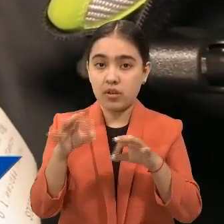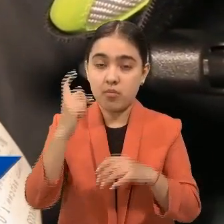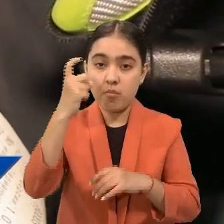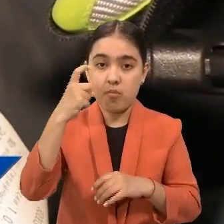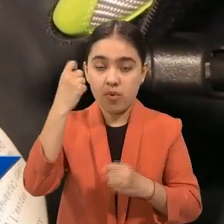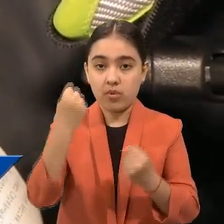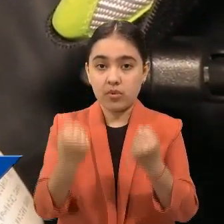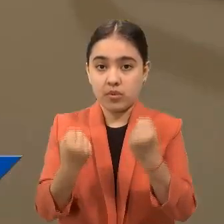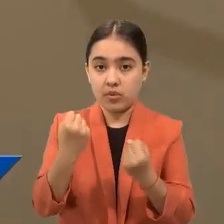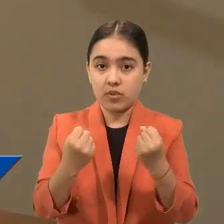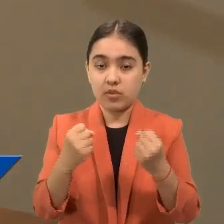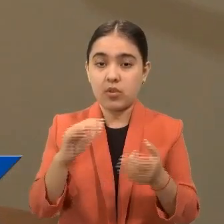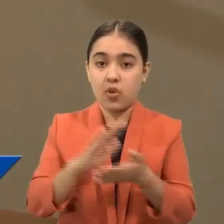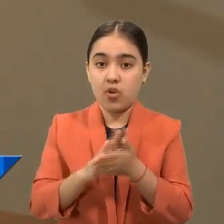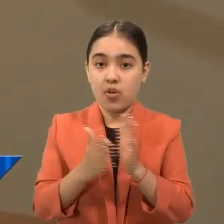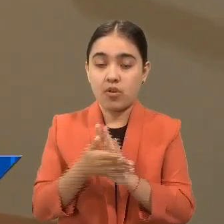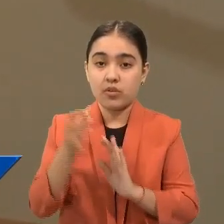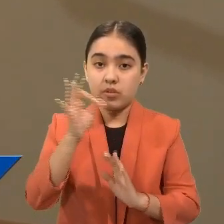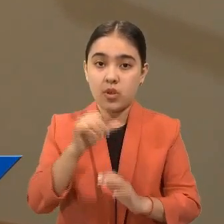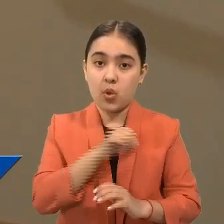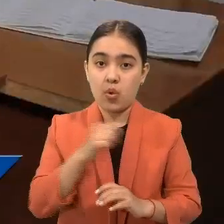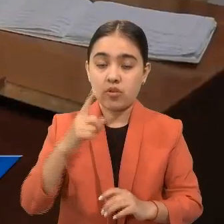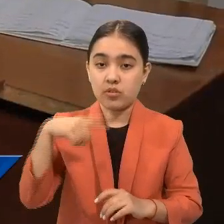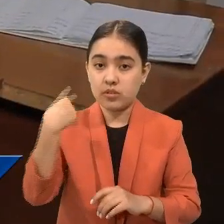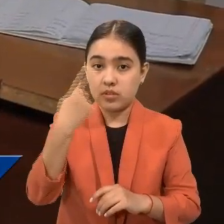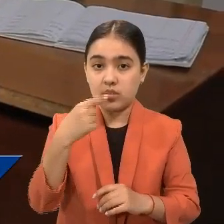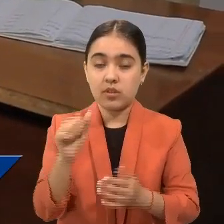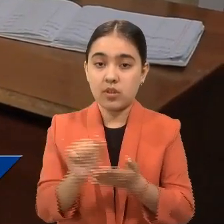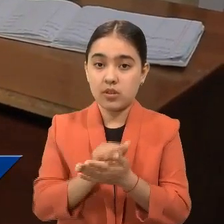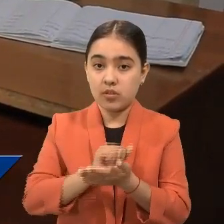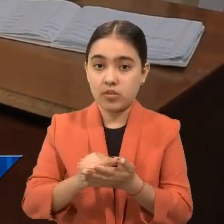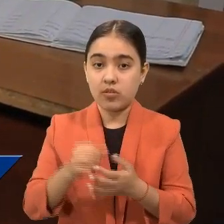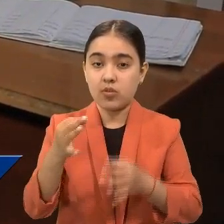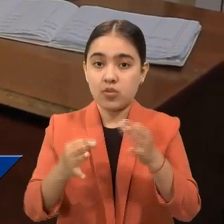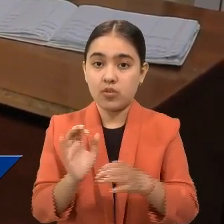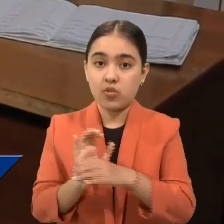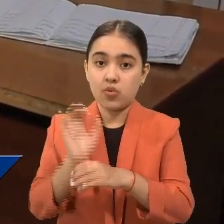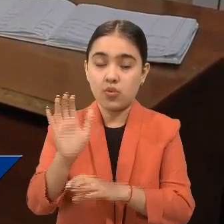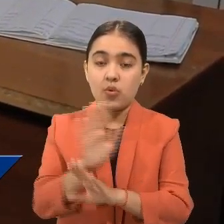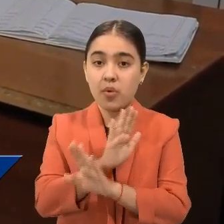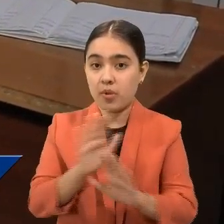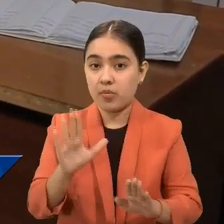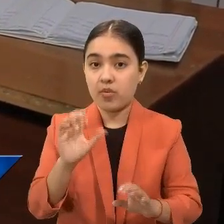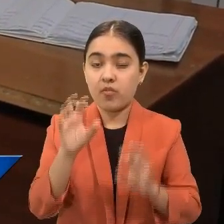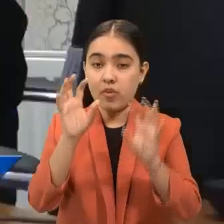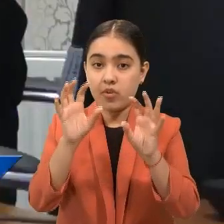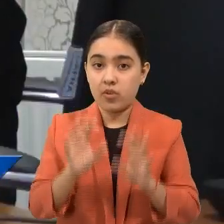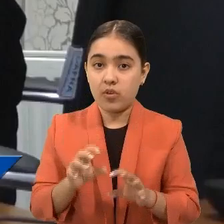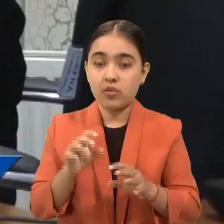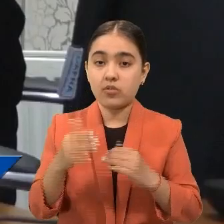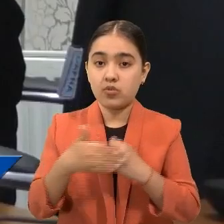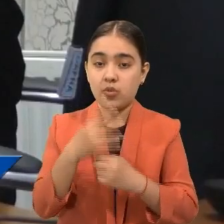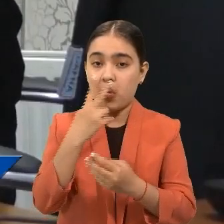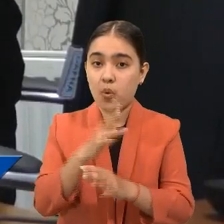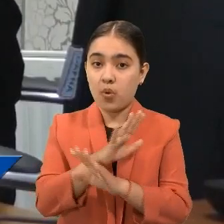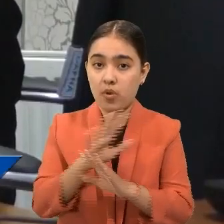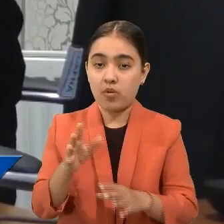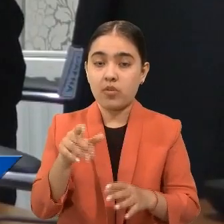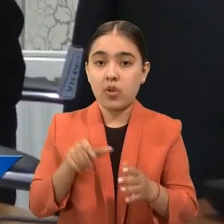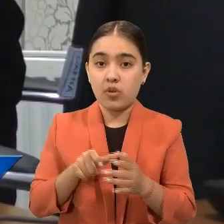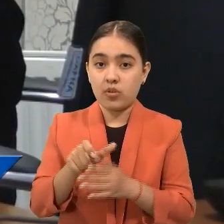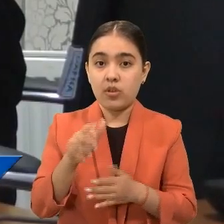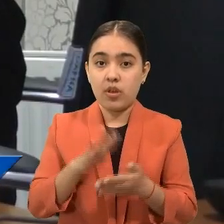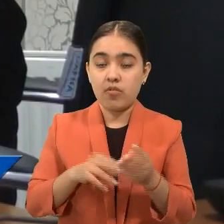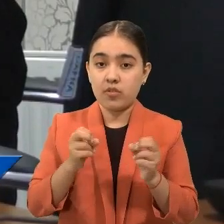holatda boshqarganligi holati yuzasidan o'ziga nisbatan to'plangan hujjat sudga yubormaslik va qonuniy chora ko'rmaslik evaziga yo'l